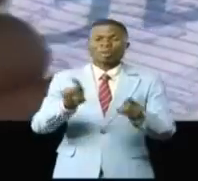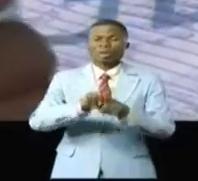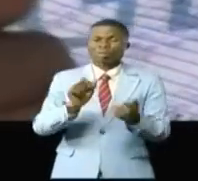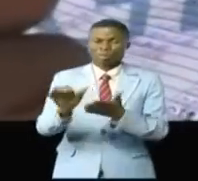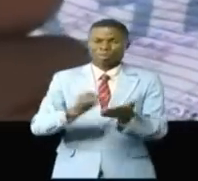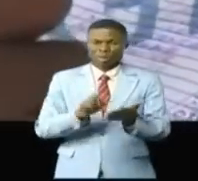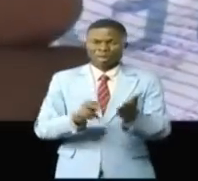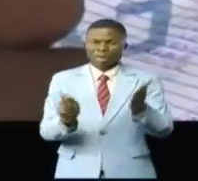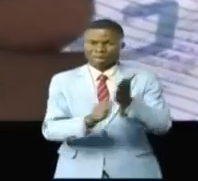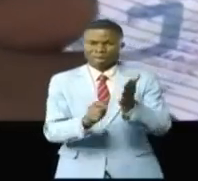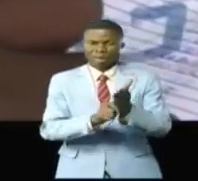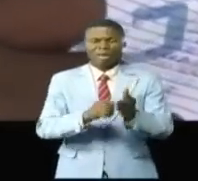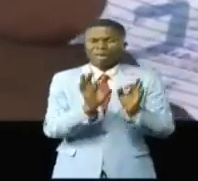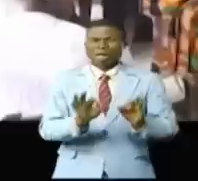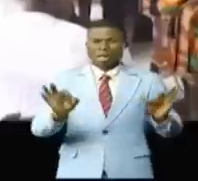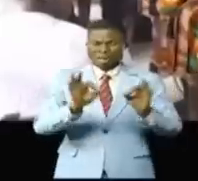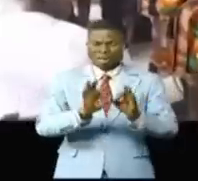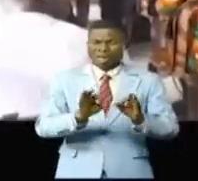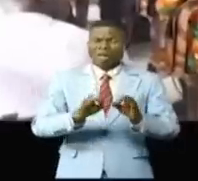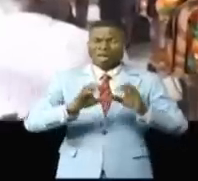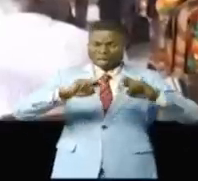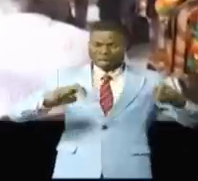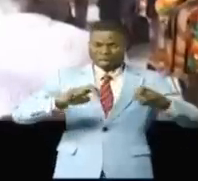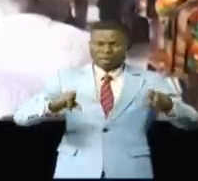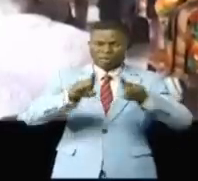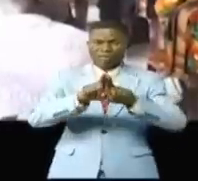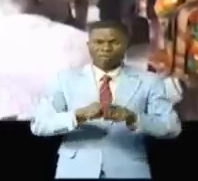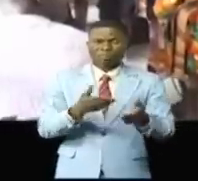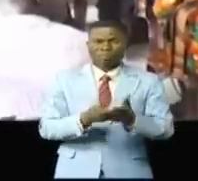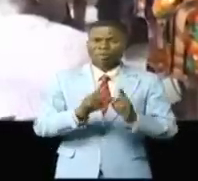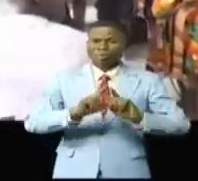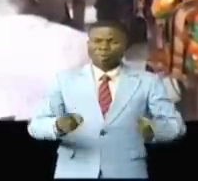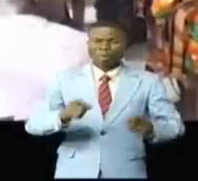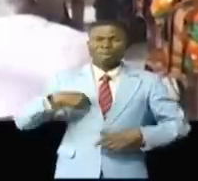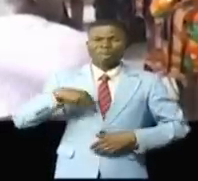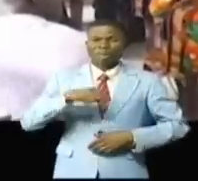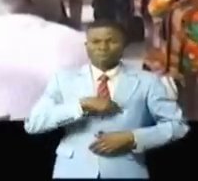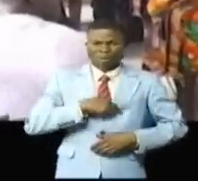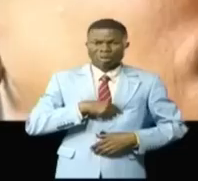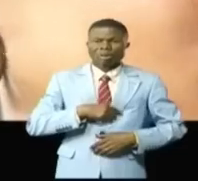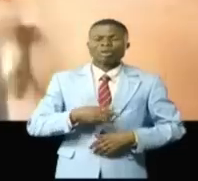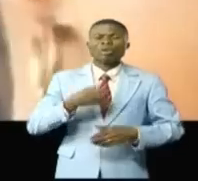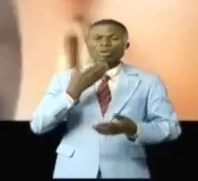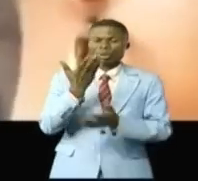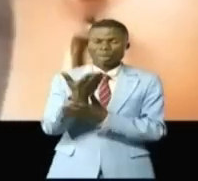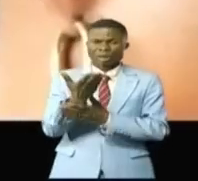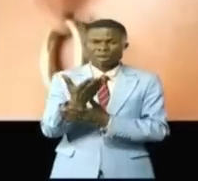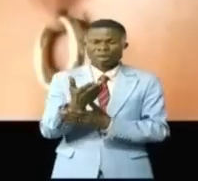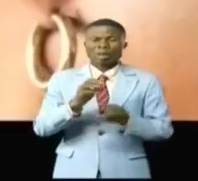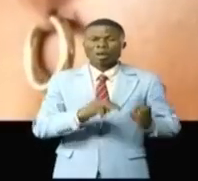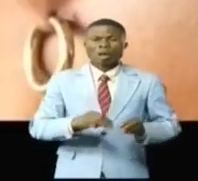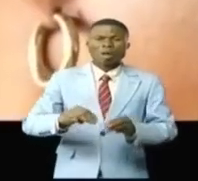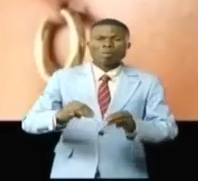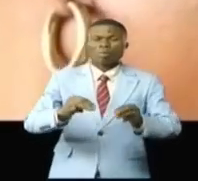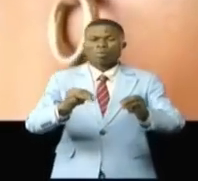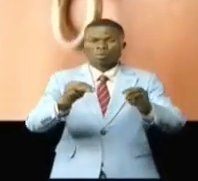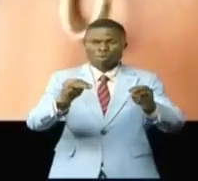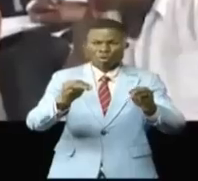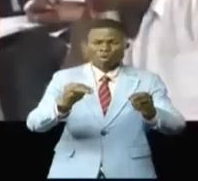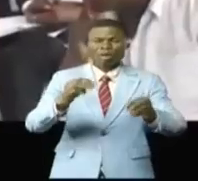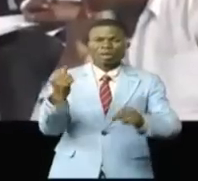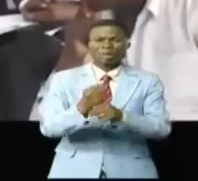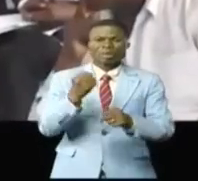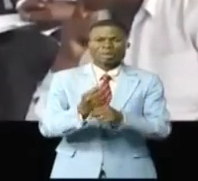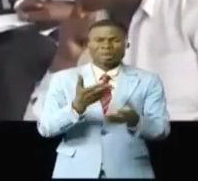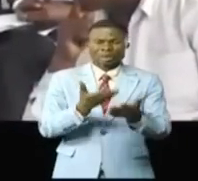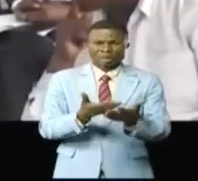en techniques fondamentales d'enquête et d'appréhension d'un criminel économique, mais aussi et surtout sur la manière de les appliquer pendant les